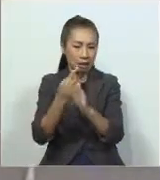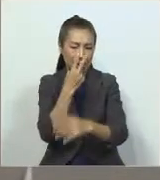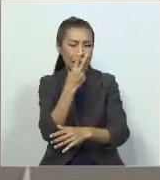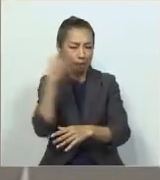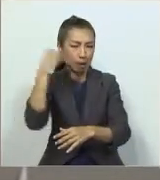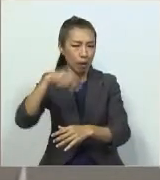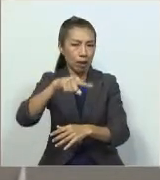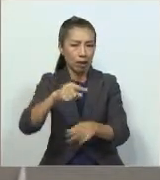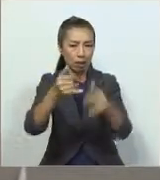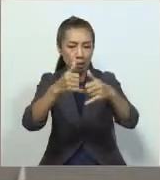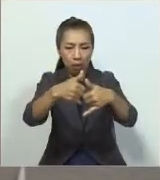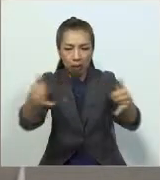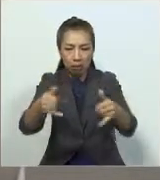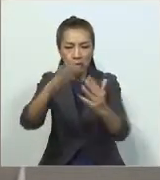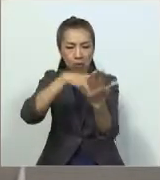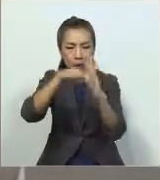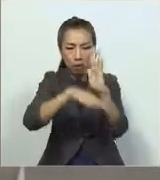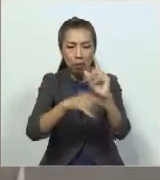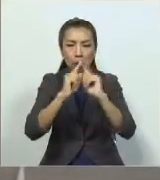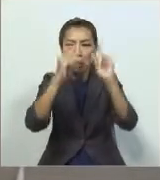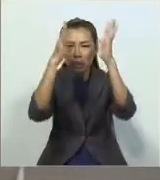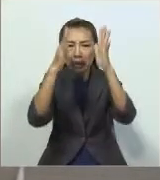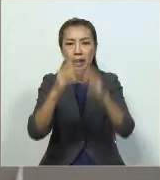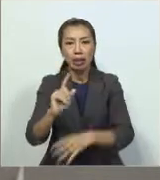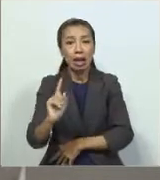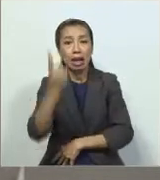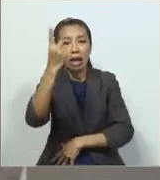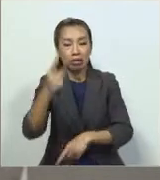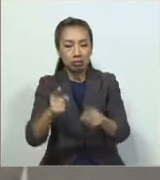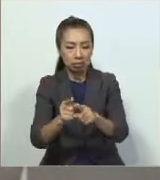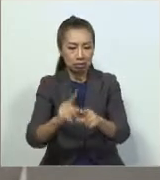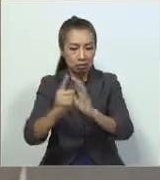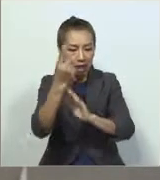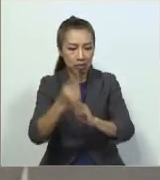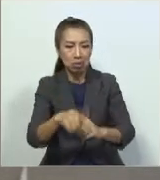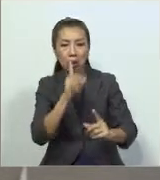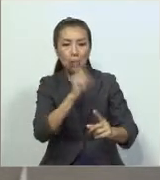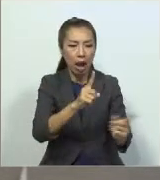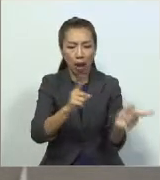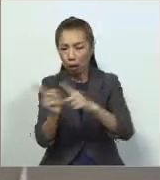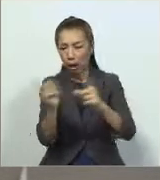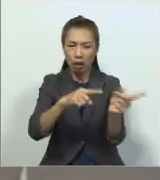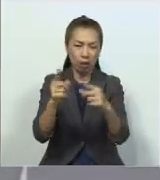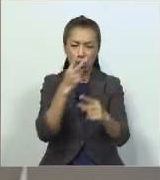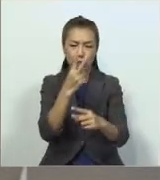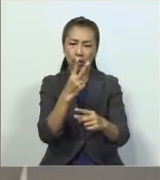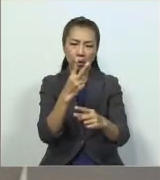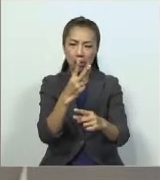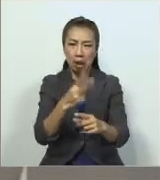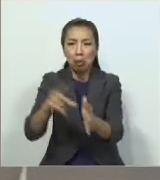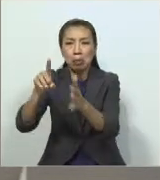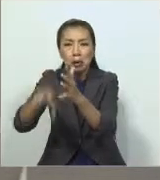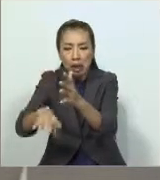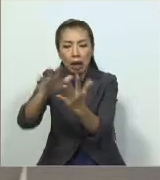จะไม่พูดเรื่องของนโยบายหรือนำมาพูดในช่วงท้ายซึ่งคนก็ไม่สนใจที่จะฟังแล้วซึ่งลักษณะนี้ไม่ใช่